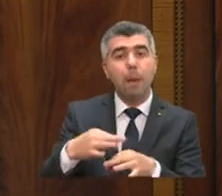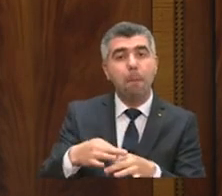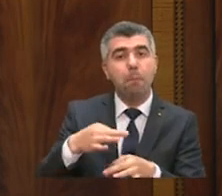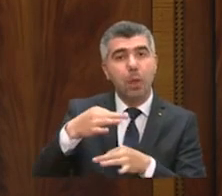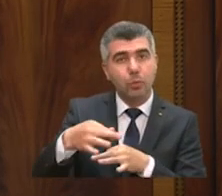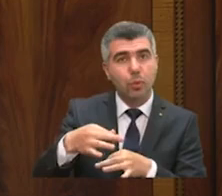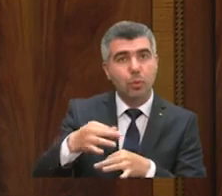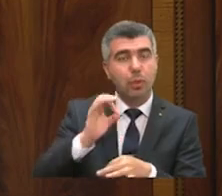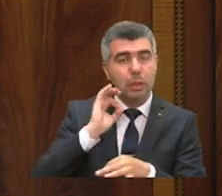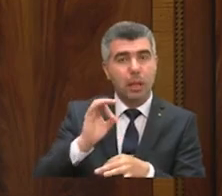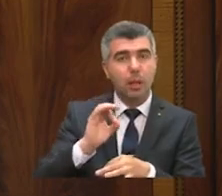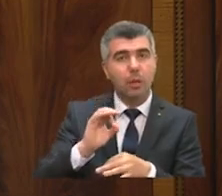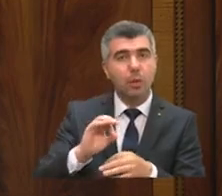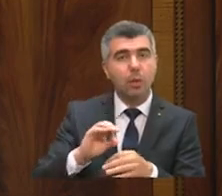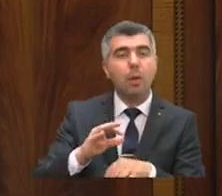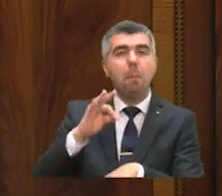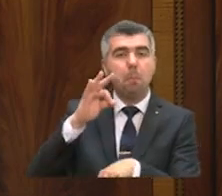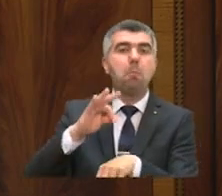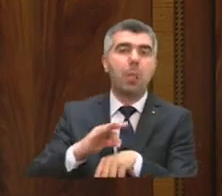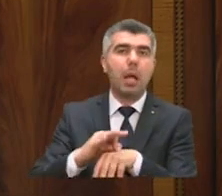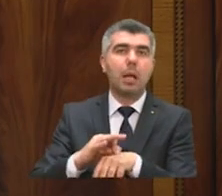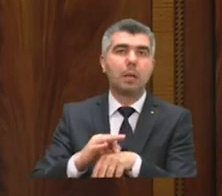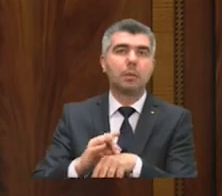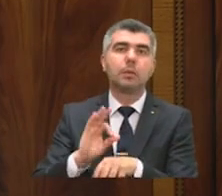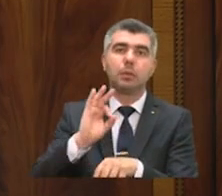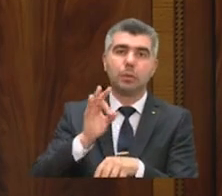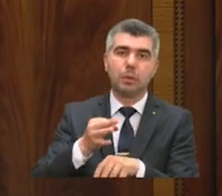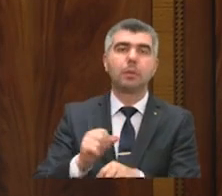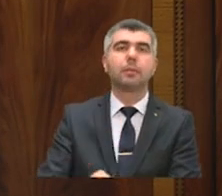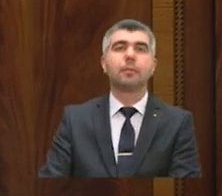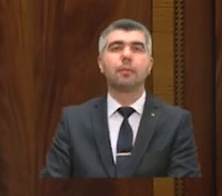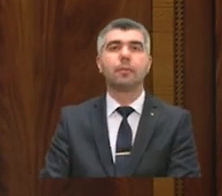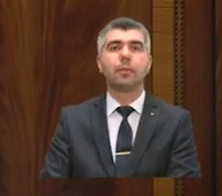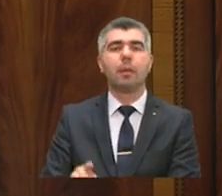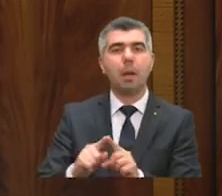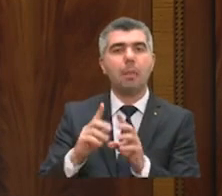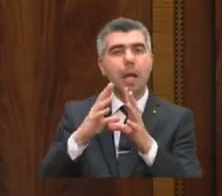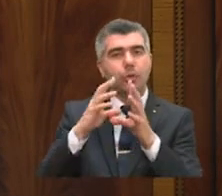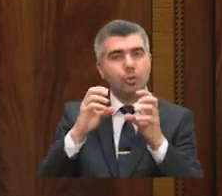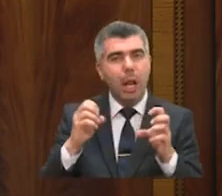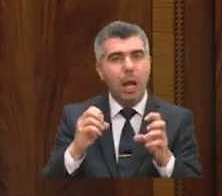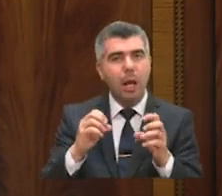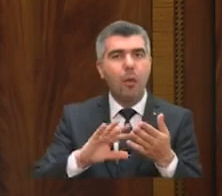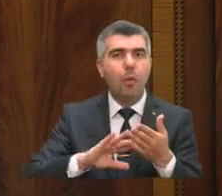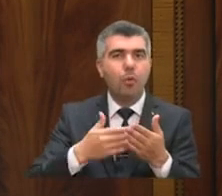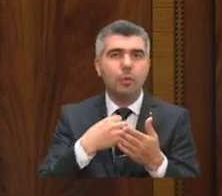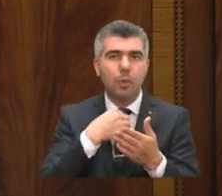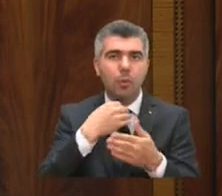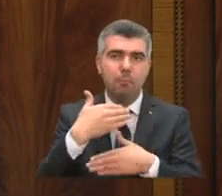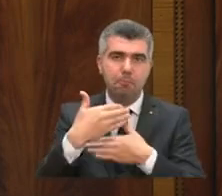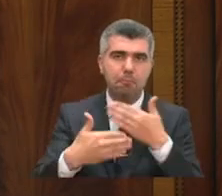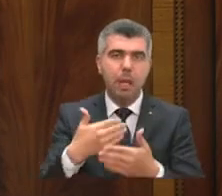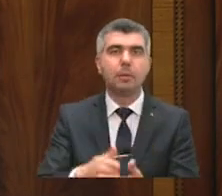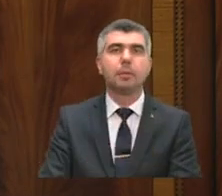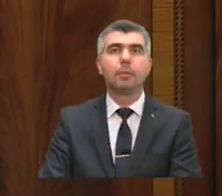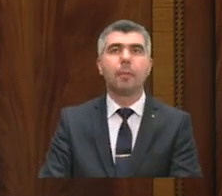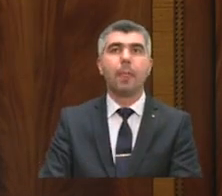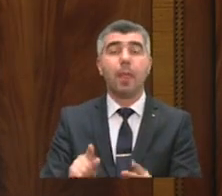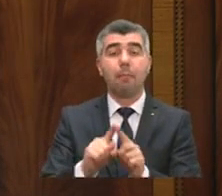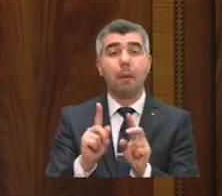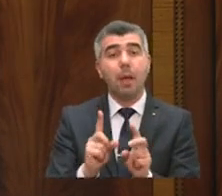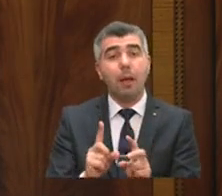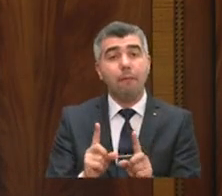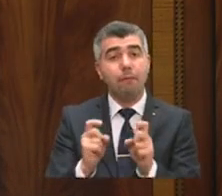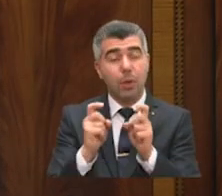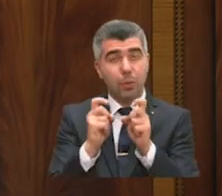يمكن يكون انتقال ديال العدوى، وغادي نشرح لكم كيفاش كتنتقل العدوى من بعد. هذا الفيروس كيدوز